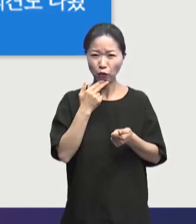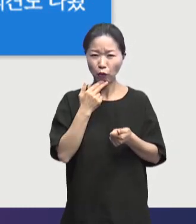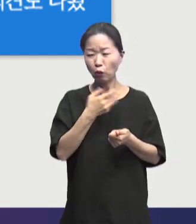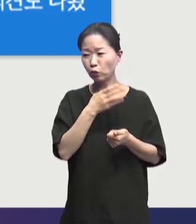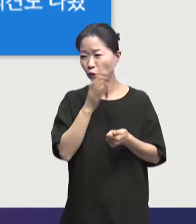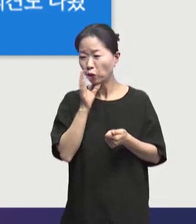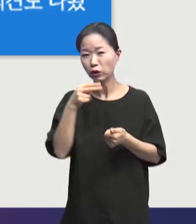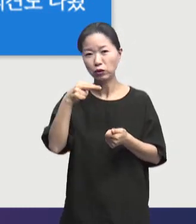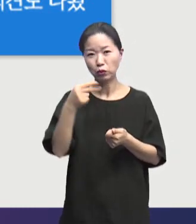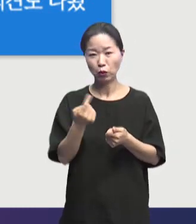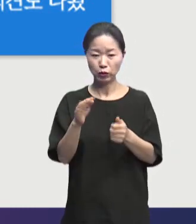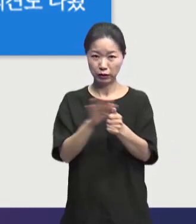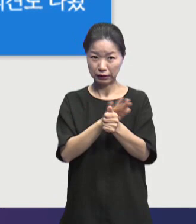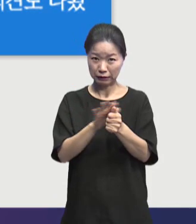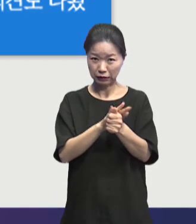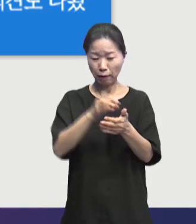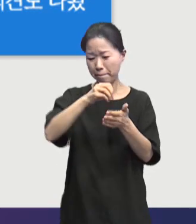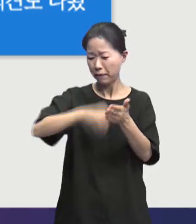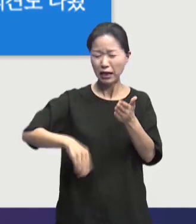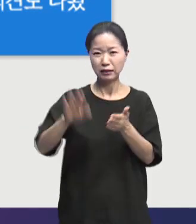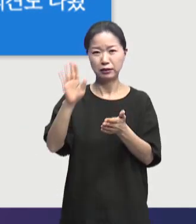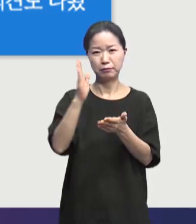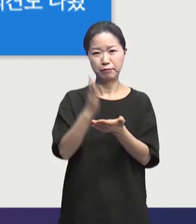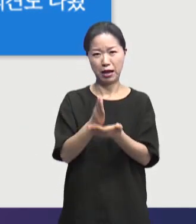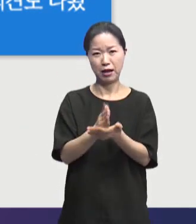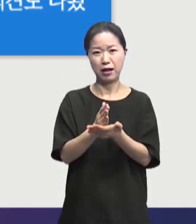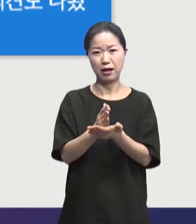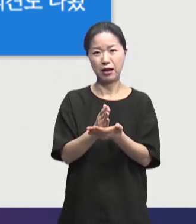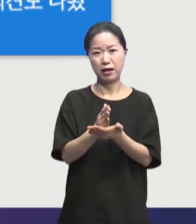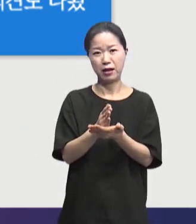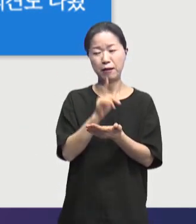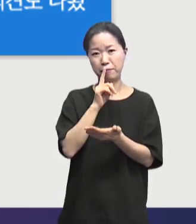노인도 혜택 대상에서 배제되지 않도록 하자는